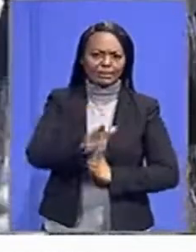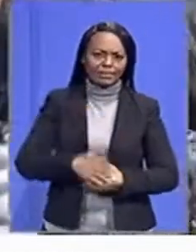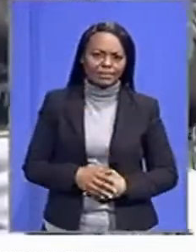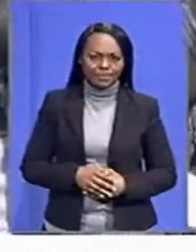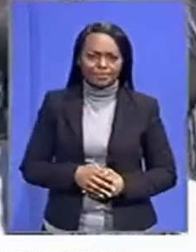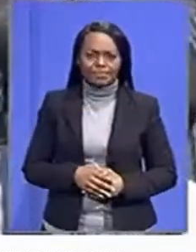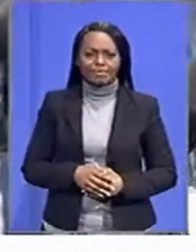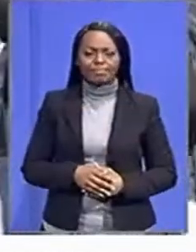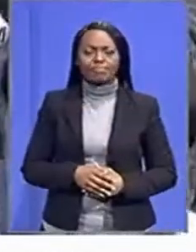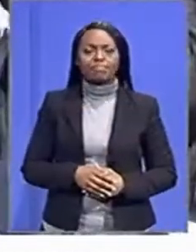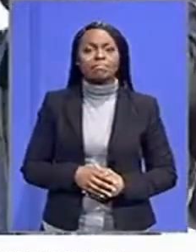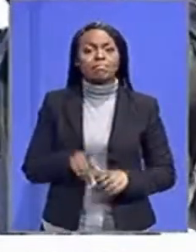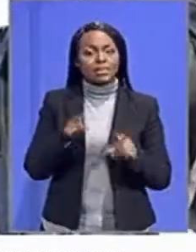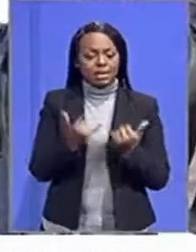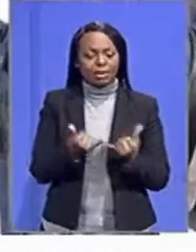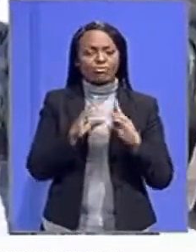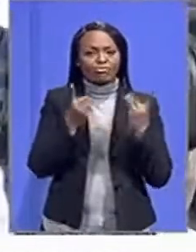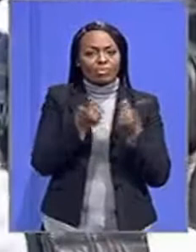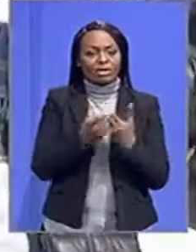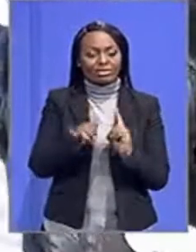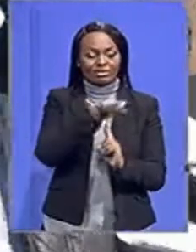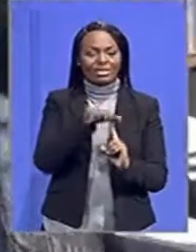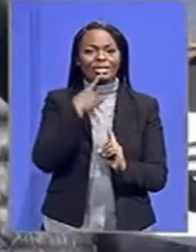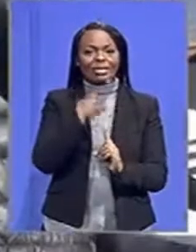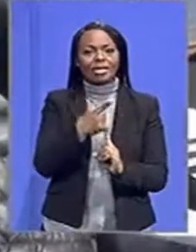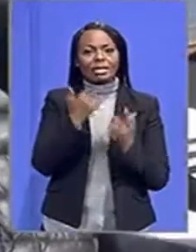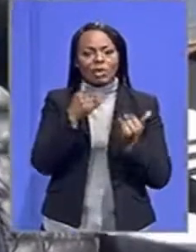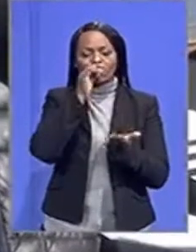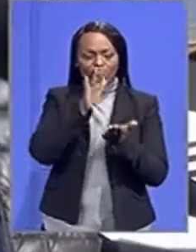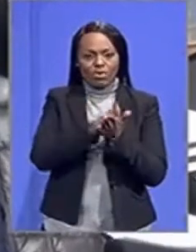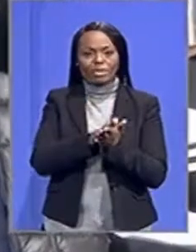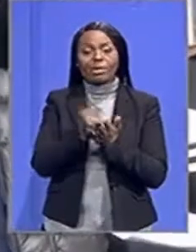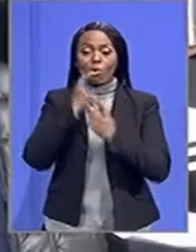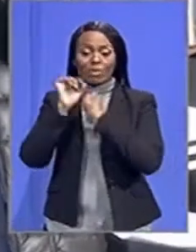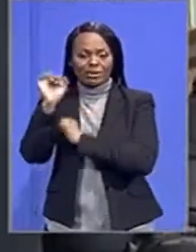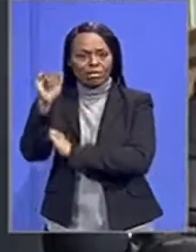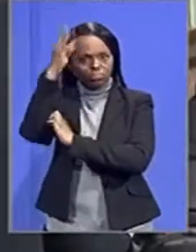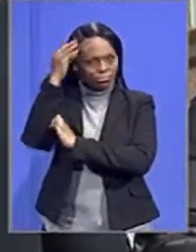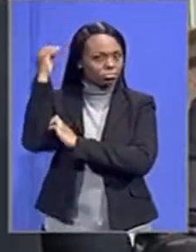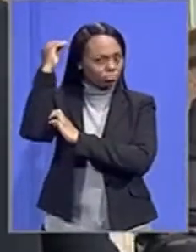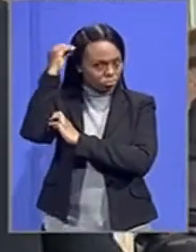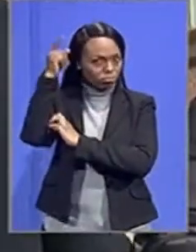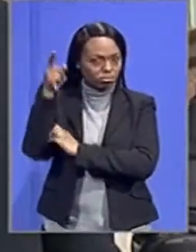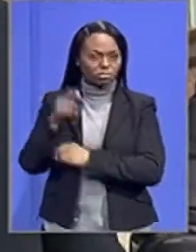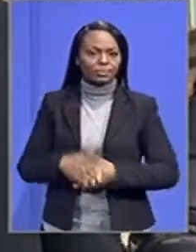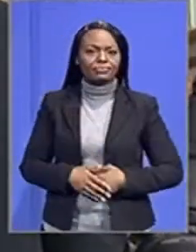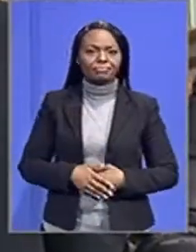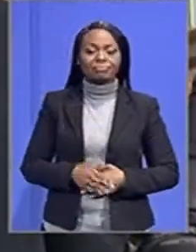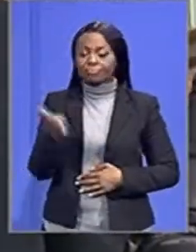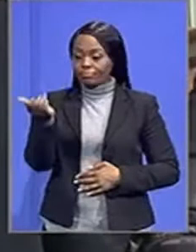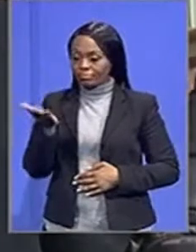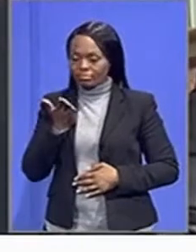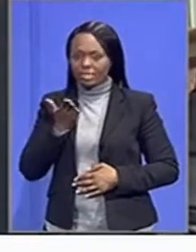puso ya kopanelo le entse tshepiso ya ho shebana le ditletlebo tsa baahi. Le hore ke tlo ba fa report ya bona